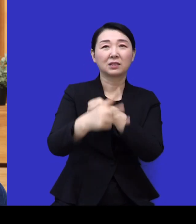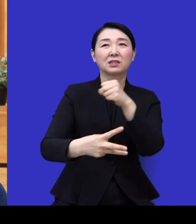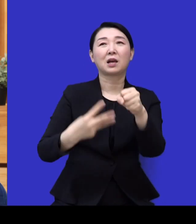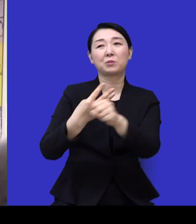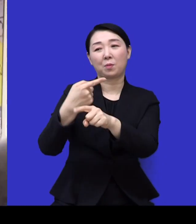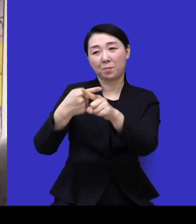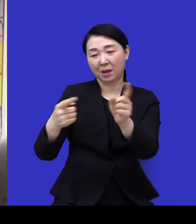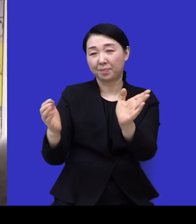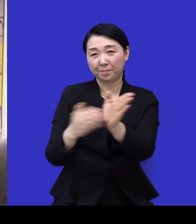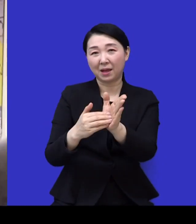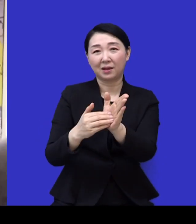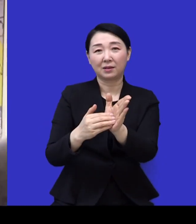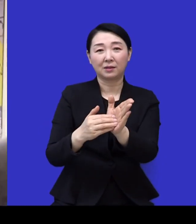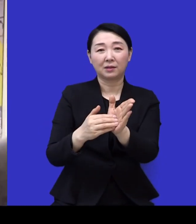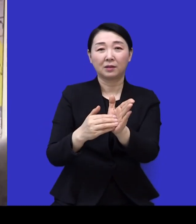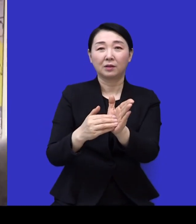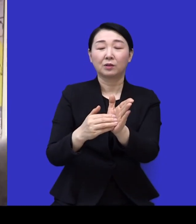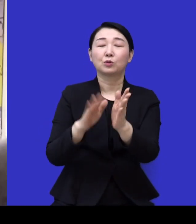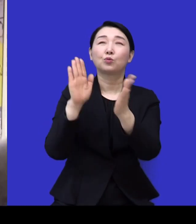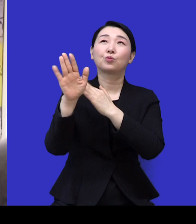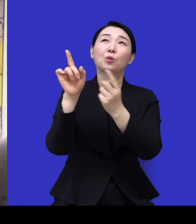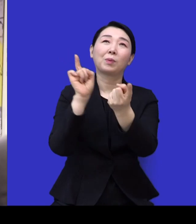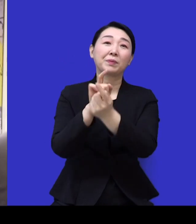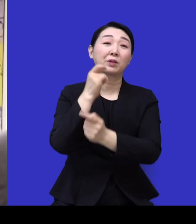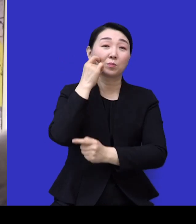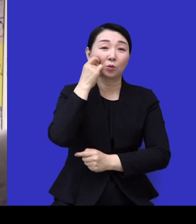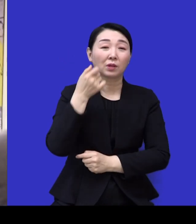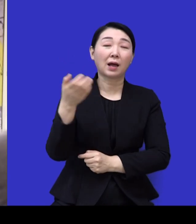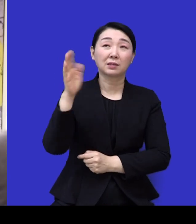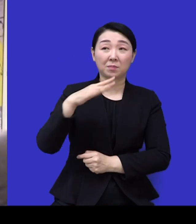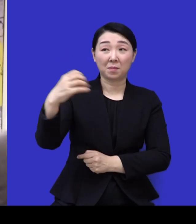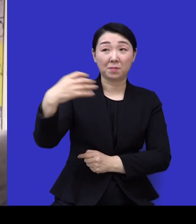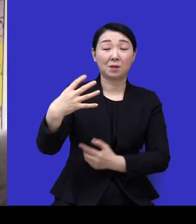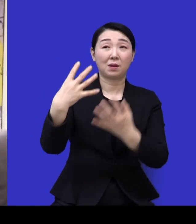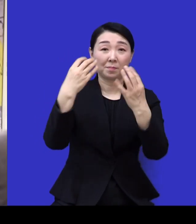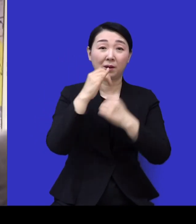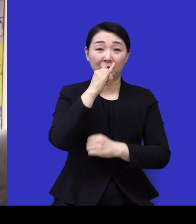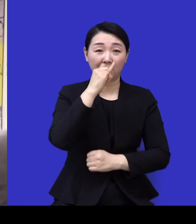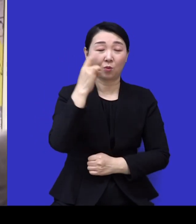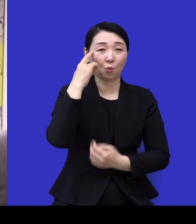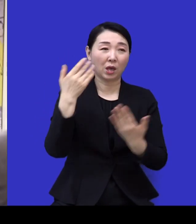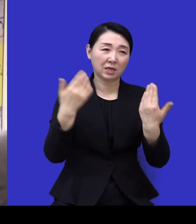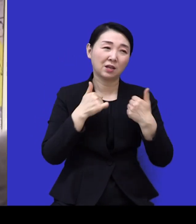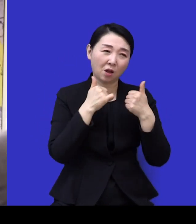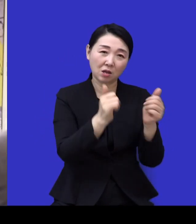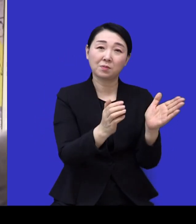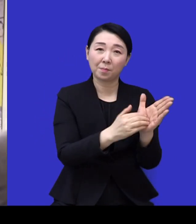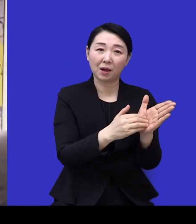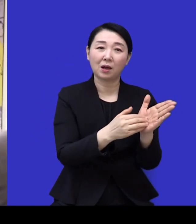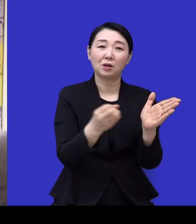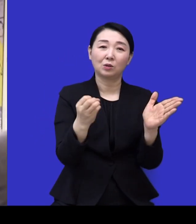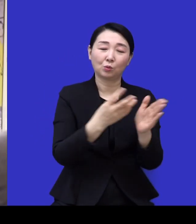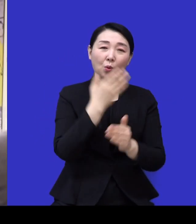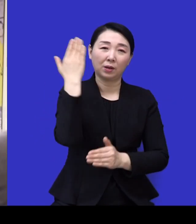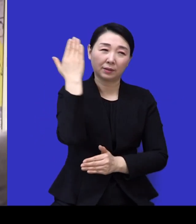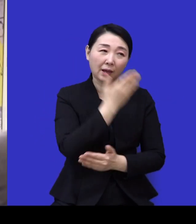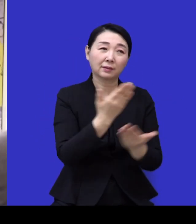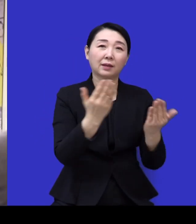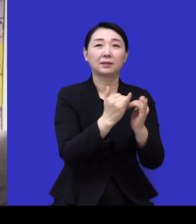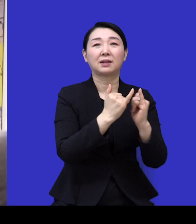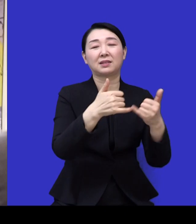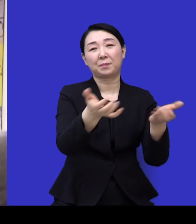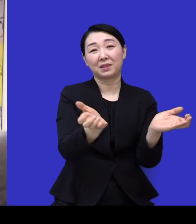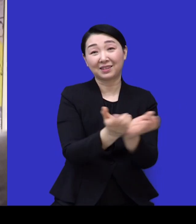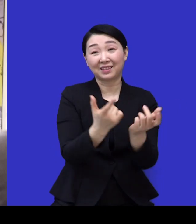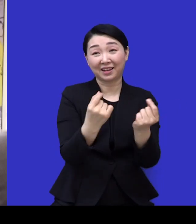못했는데 예. 말씀 많이 하셨대요. 뭐 네, 뭐라고? 굉장히 이렇게 일도 성실하게 하고 예. 또 깨끗하게 일하는 그런